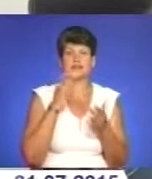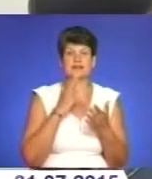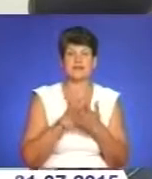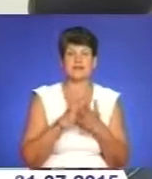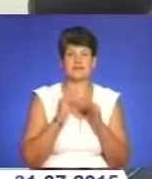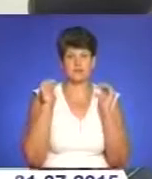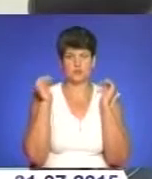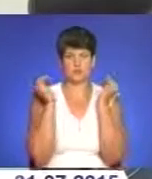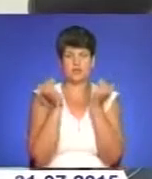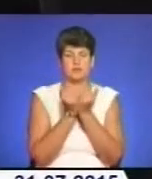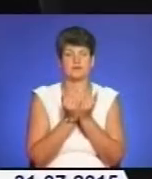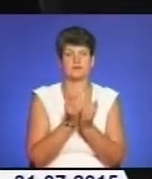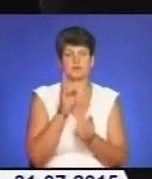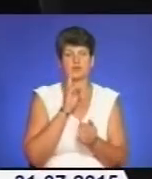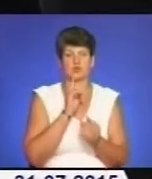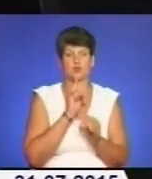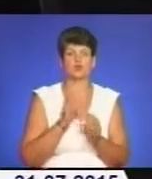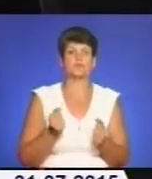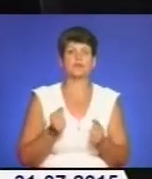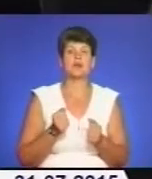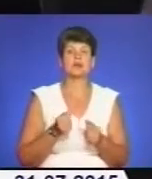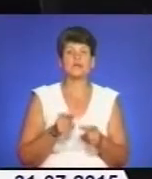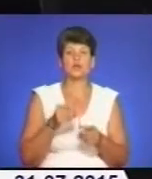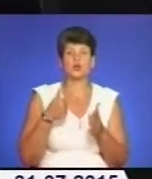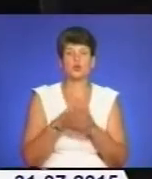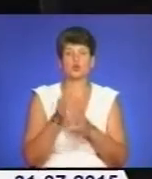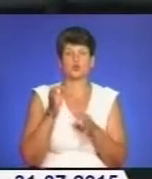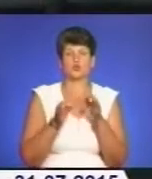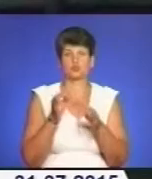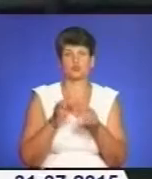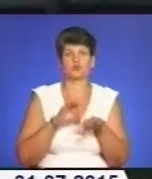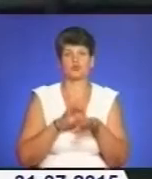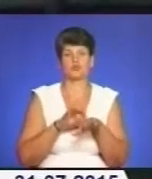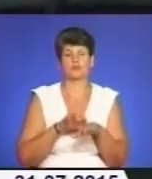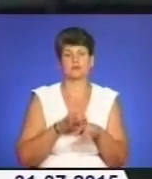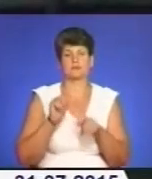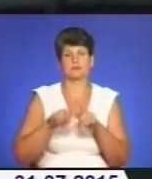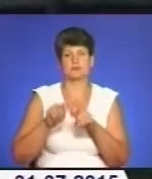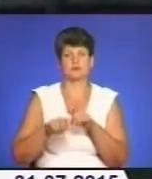ізоляторі тимчасового утримання. Досудове розслідування проводить слідче управління УМВС України в